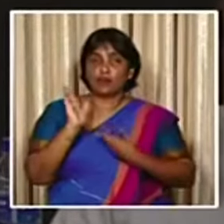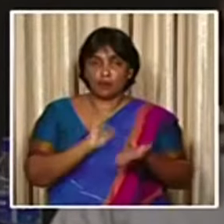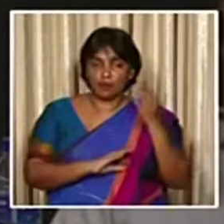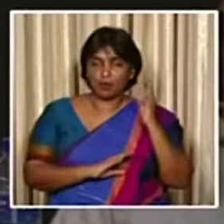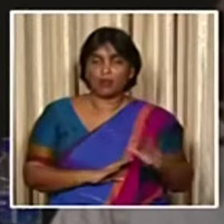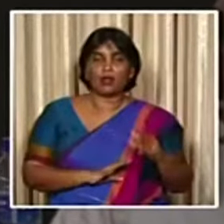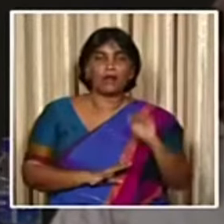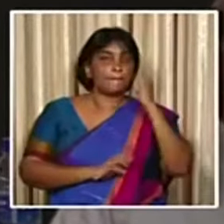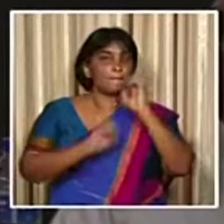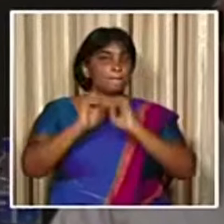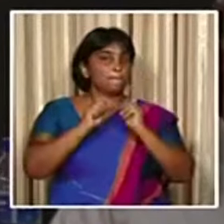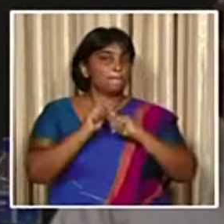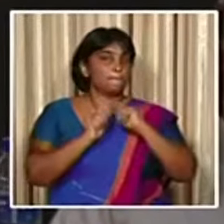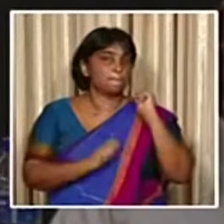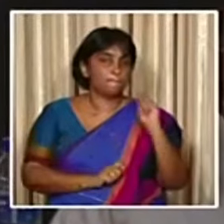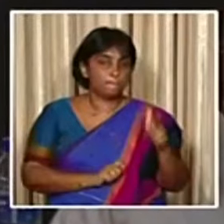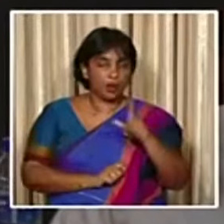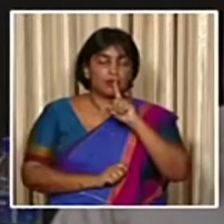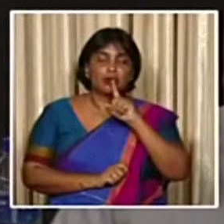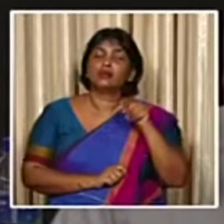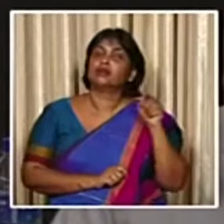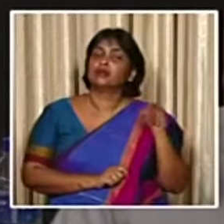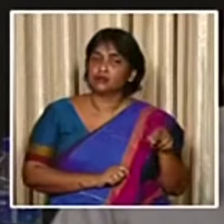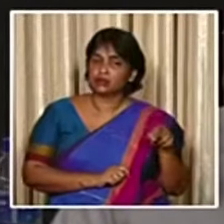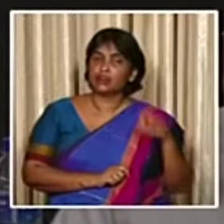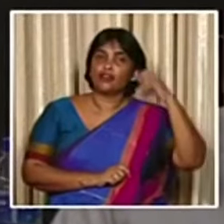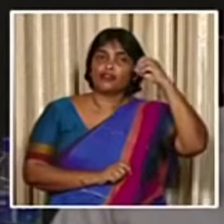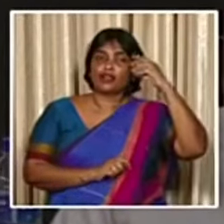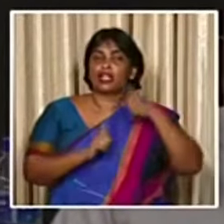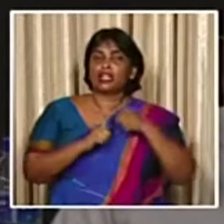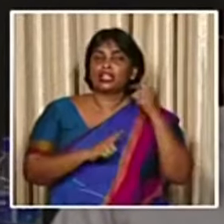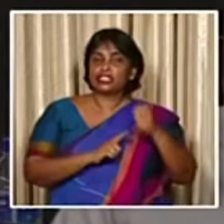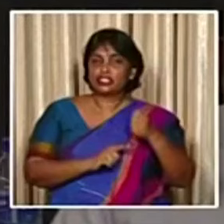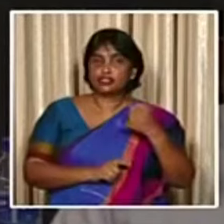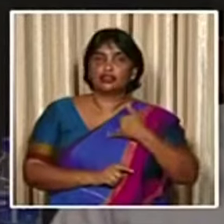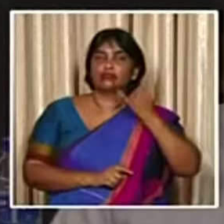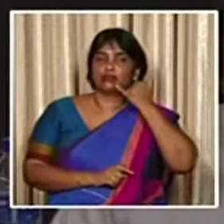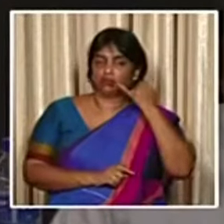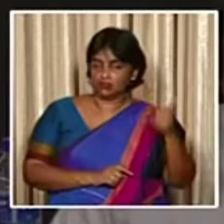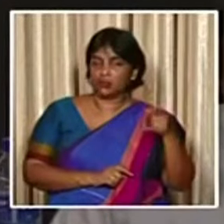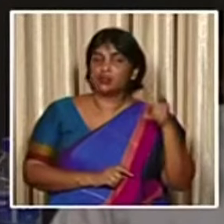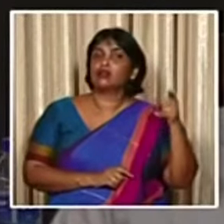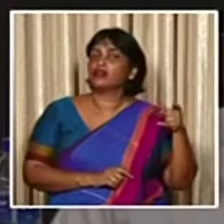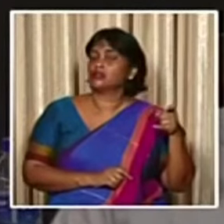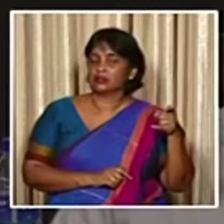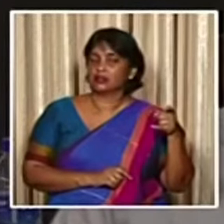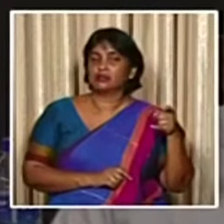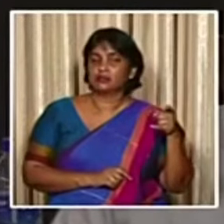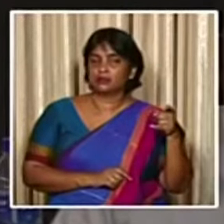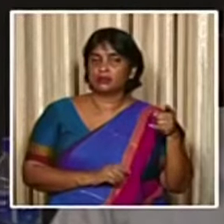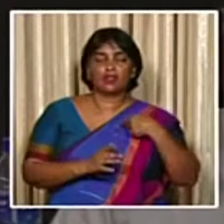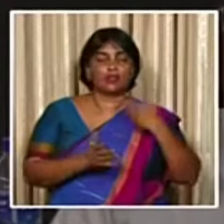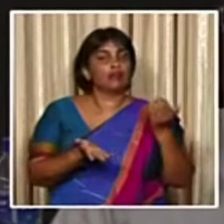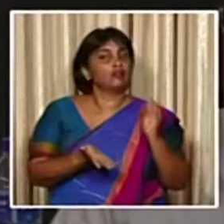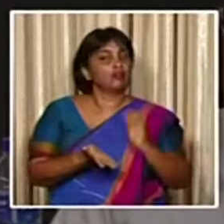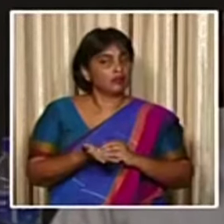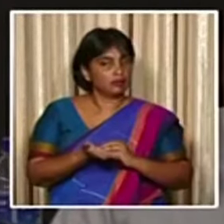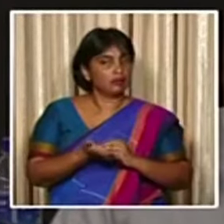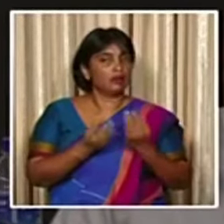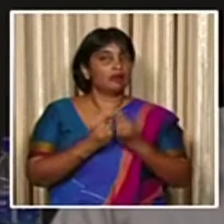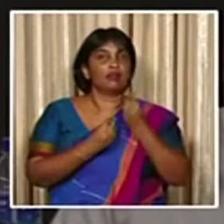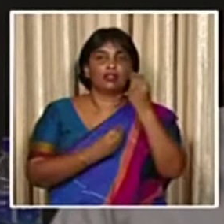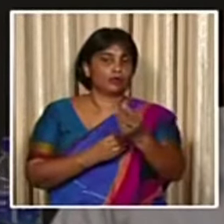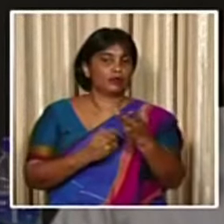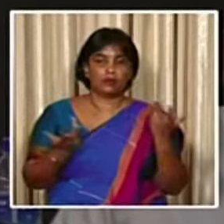තියෙනවා. 150ක් ගෙවන්නම් කියලා තියෙනකොටත් විදුලි ඉංජිනේරුවට මමත් කතා කරා, මේක නැවත වතාවක්